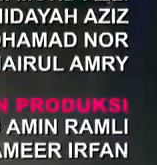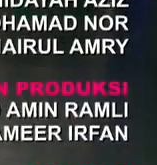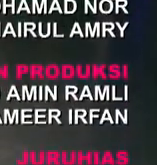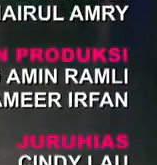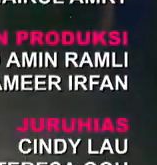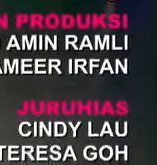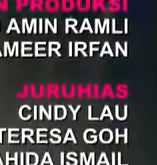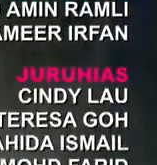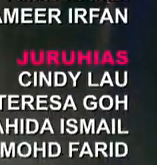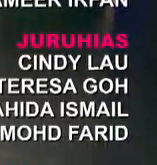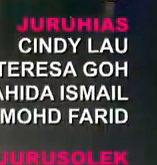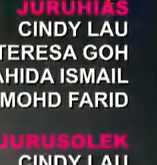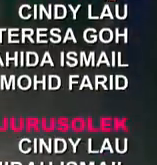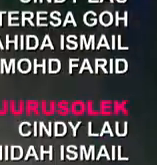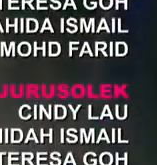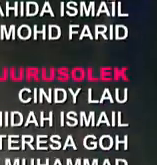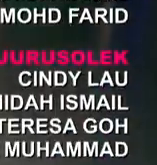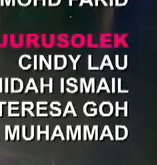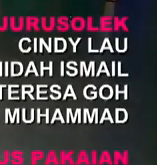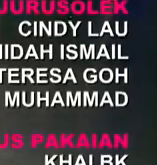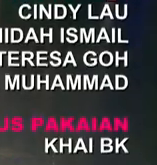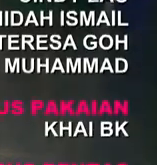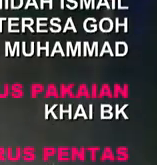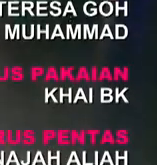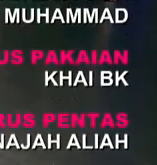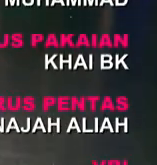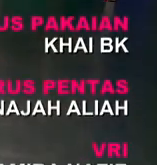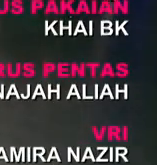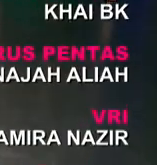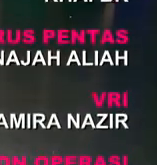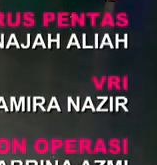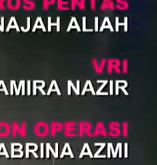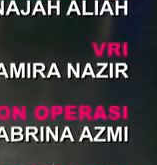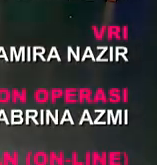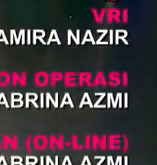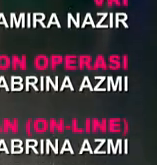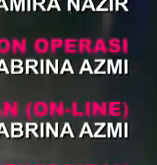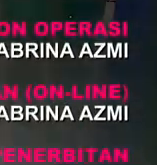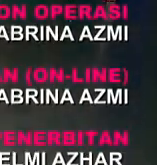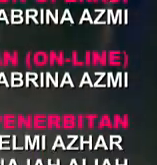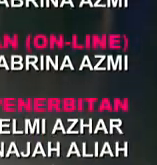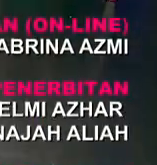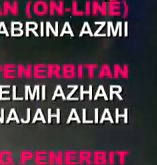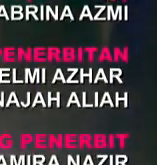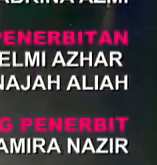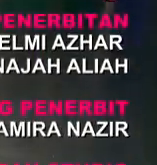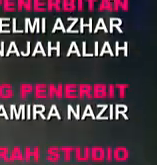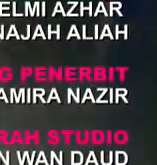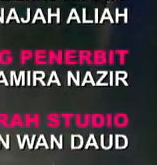Udara ada di merata, udara juga tidak dapat